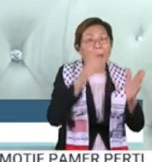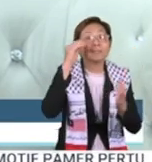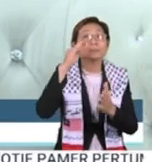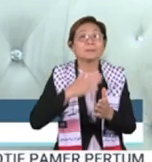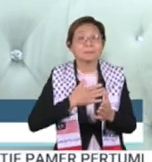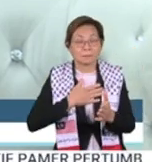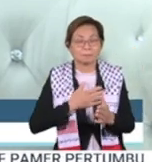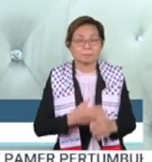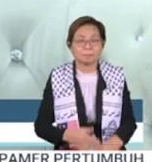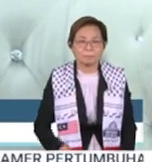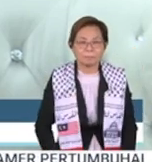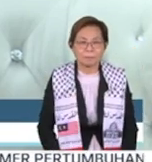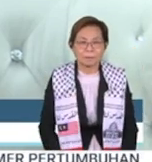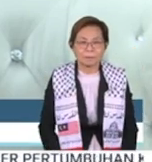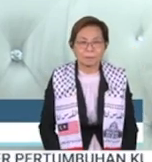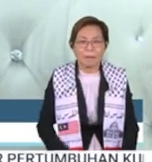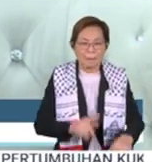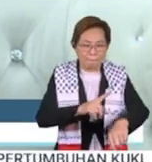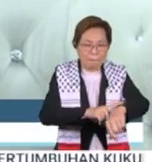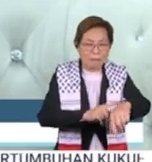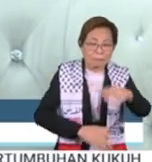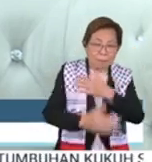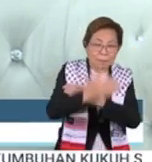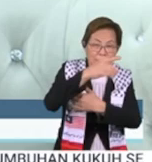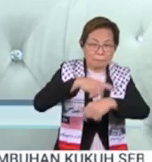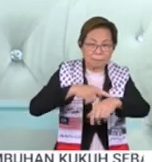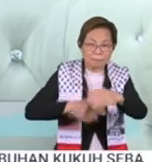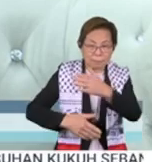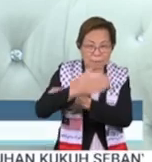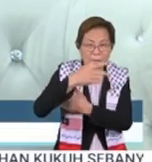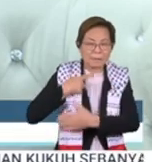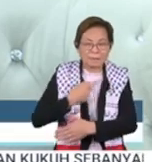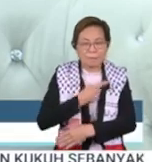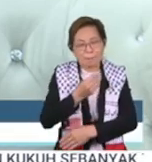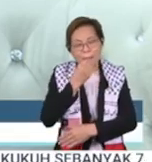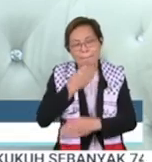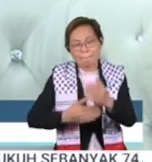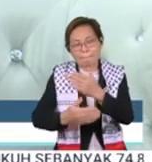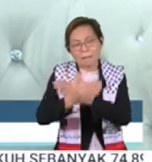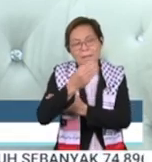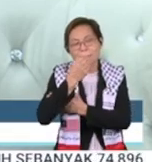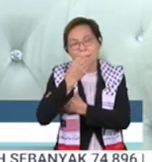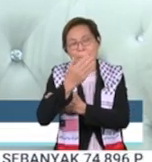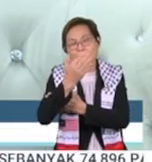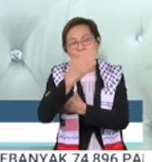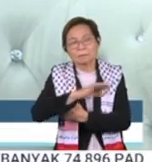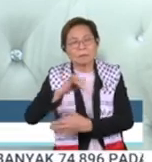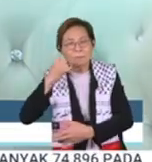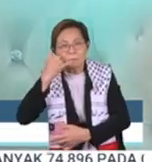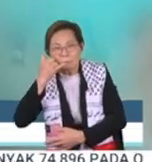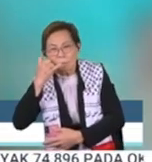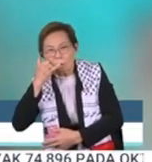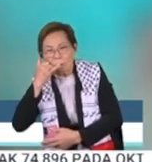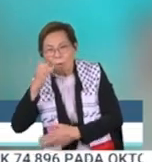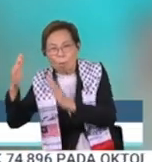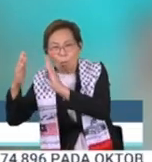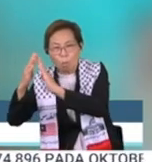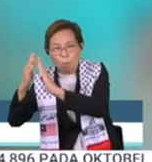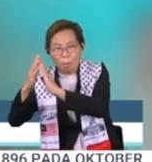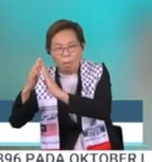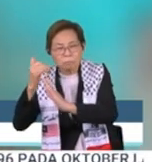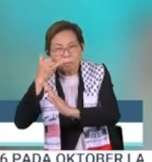Masa tu pagi kita tengah sarapan and dapat call yang